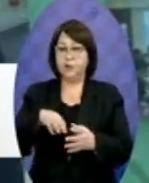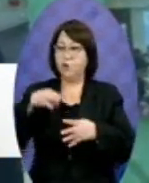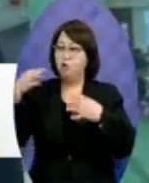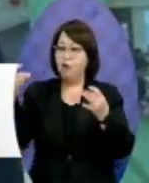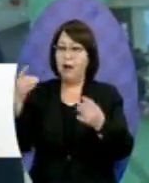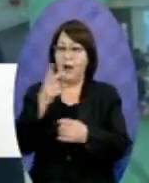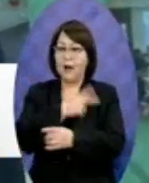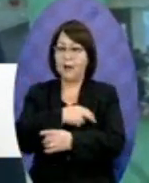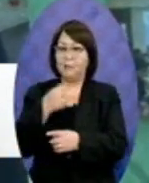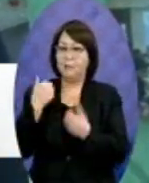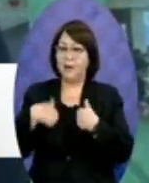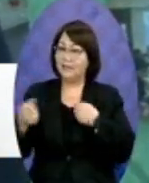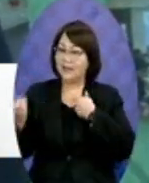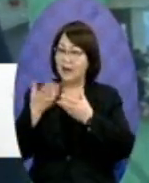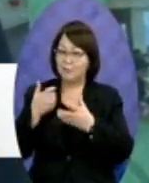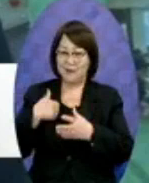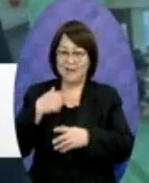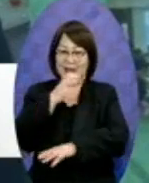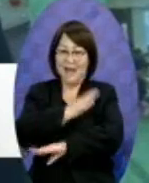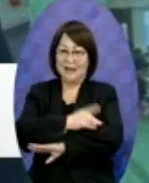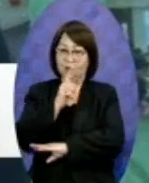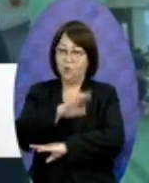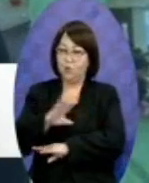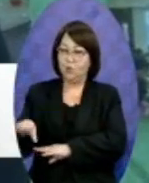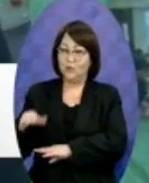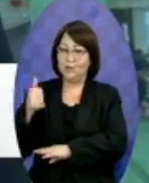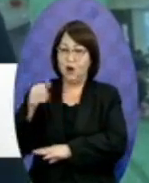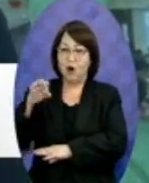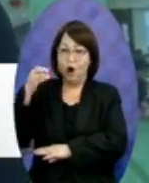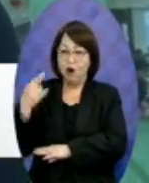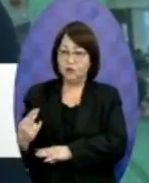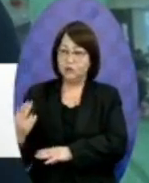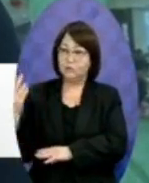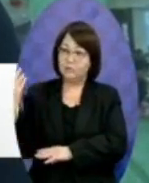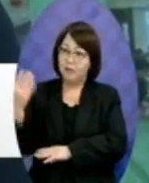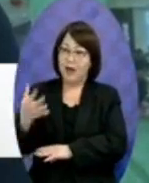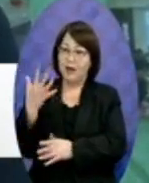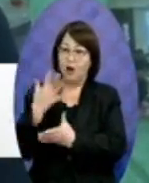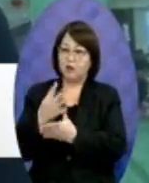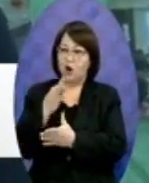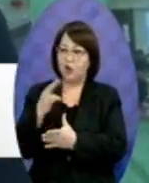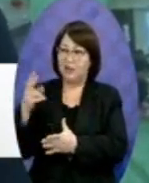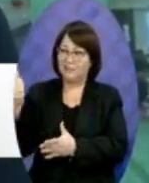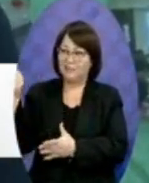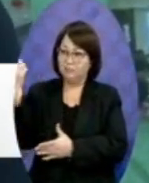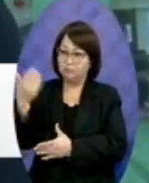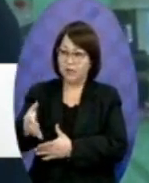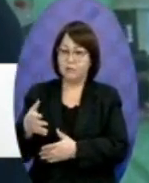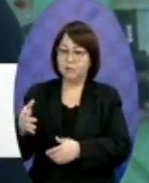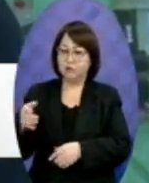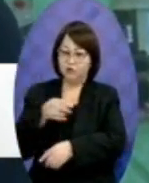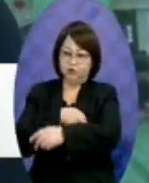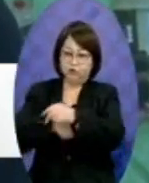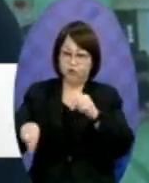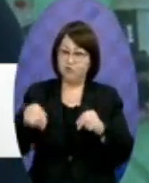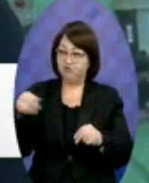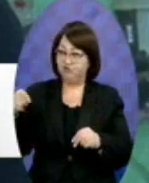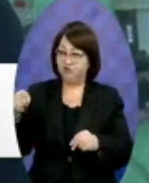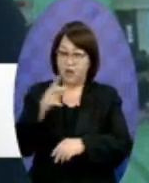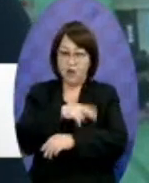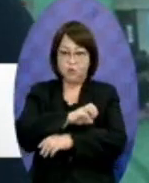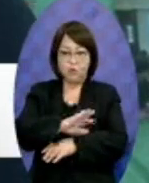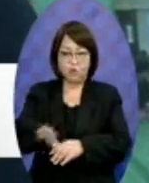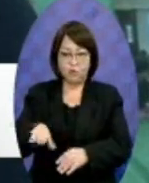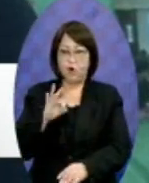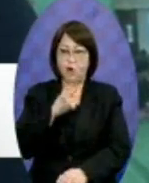хуваалцах юм уу те за чи миний ангийн хүүхдийн дүнгийг гайгүй гаргаад өч тэгвэл би чиний ангийн хүүхдийн дүнгийг гайхуу гаргаад өгье энэ болохоор ерөөсөө хүүхдүүд өө ийм амар